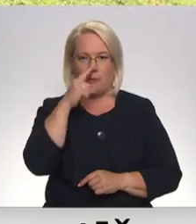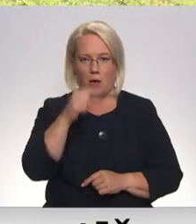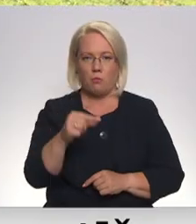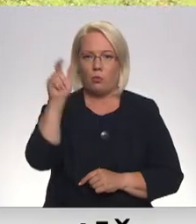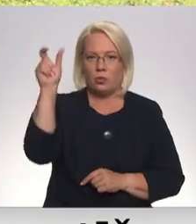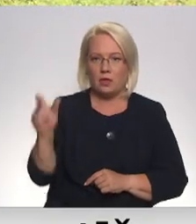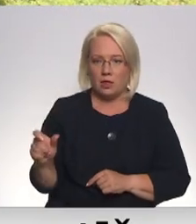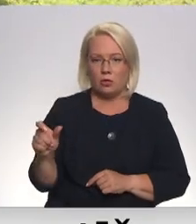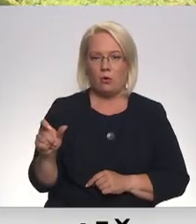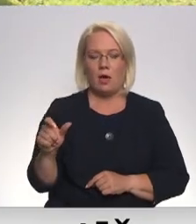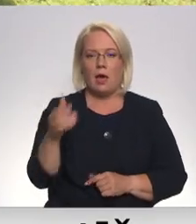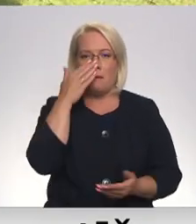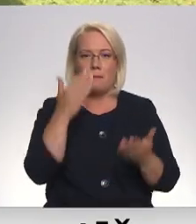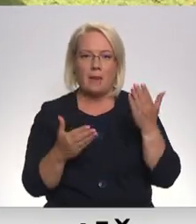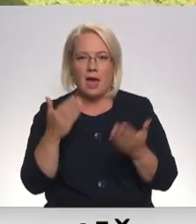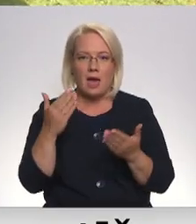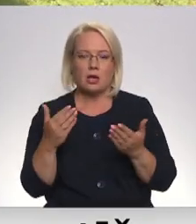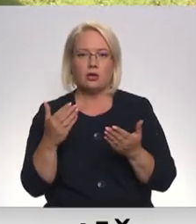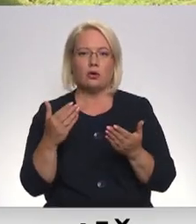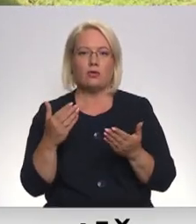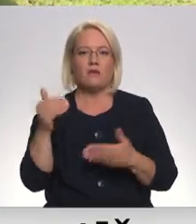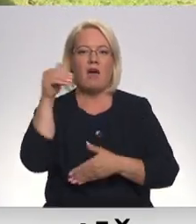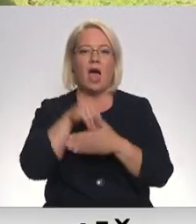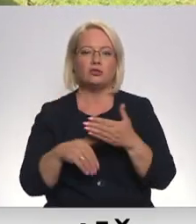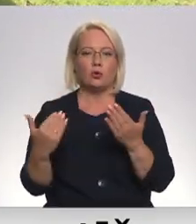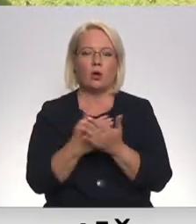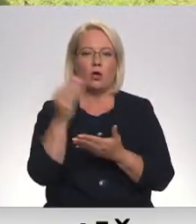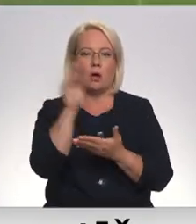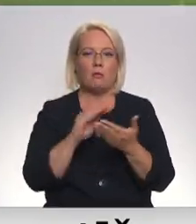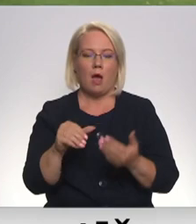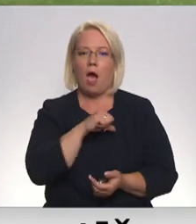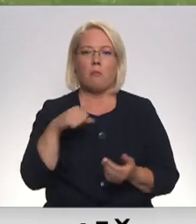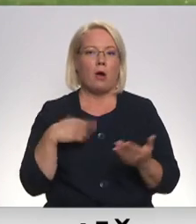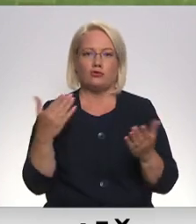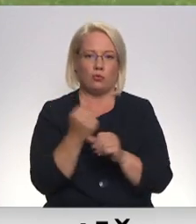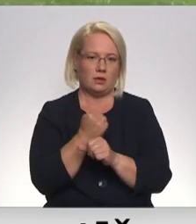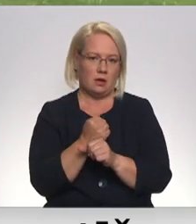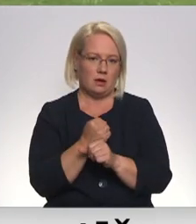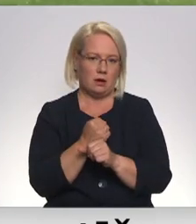es mēģinot porrakstēt viesturi, ko ir poši dara.